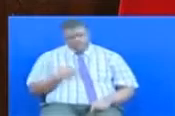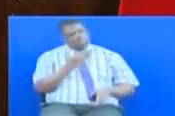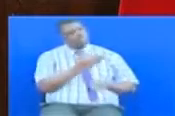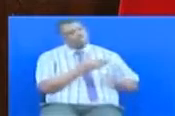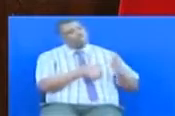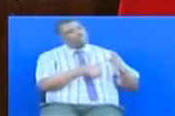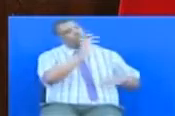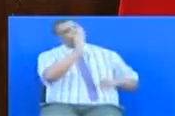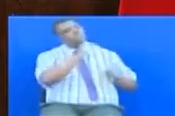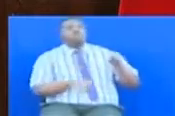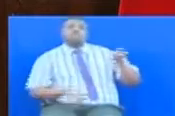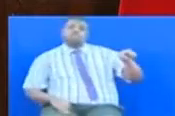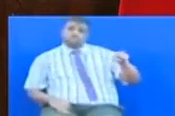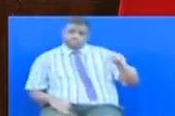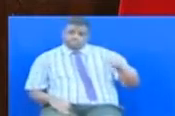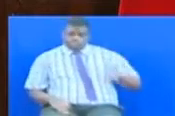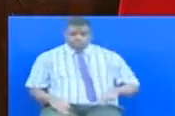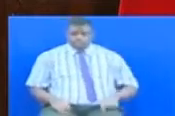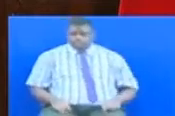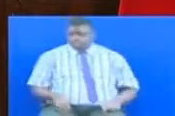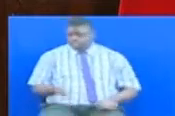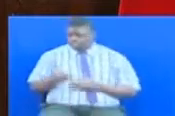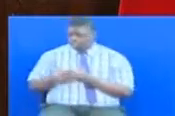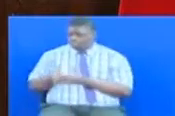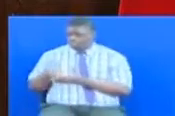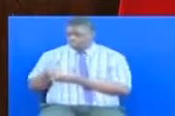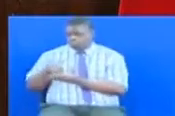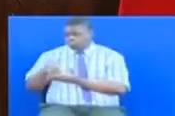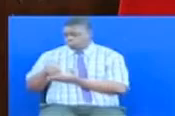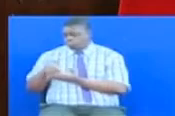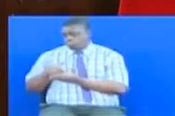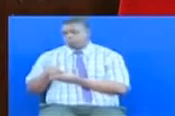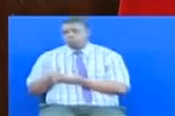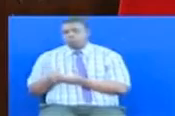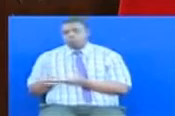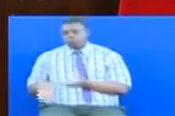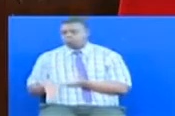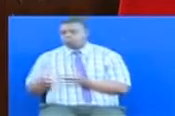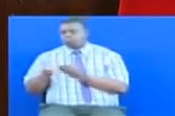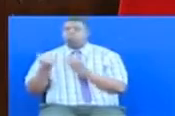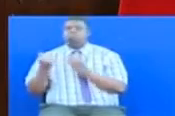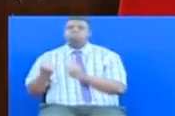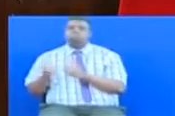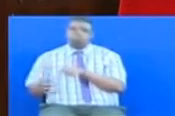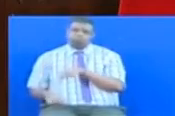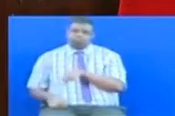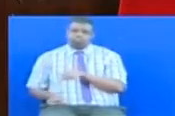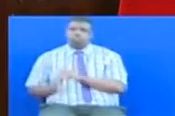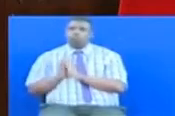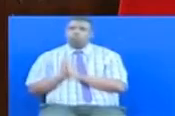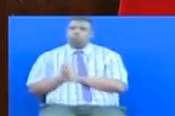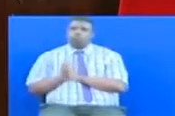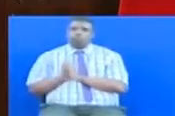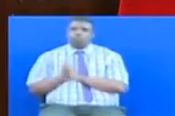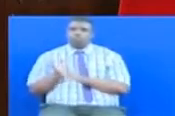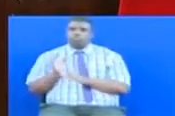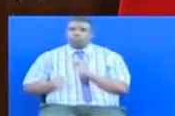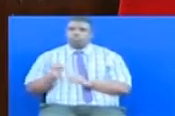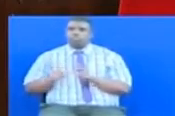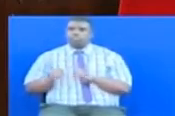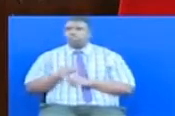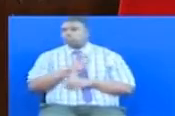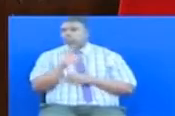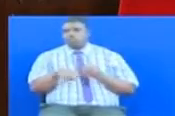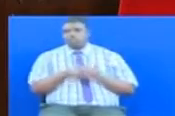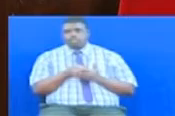zaidi pale ambapo pengine palikuwa pamelegalega. Kwa hiyo mimi niseme Mheshimiwa Naibu Spika, nishukuru sana wachangiaji wote.